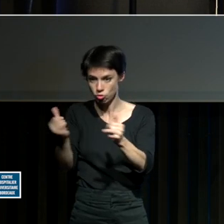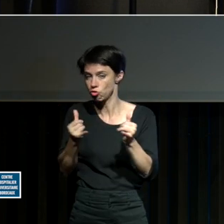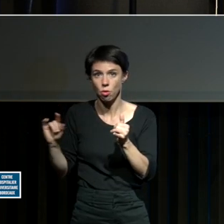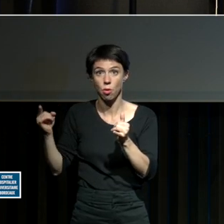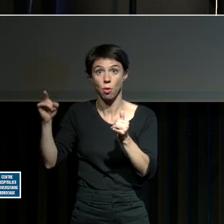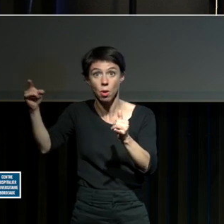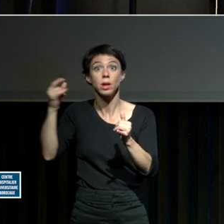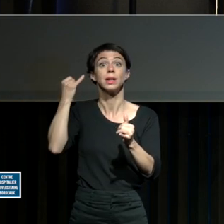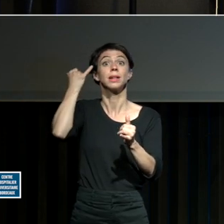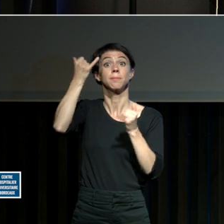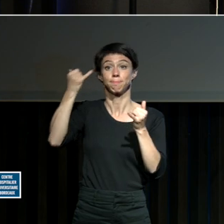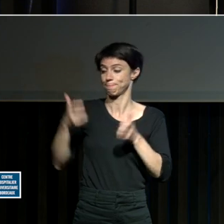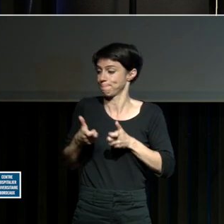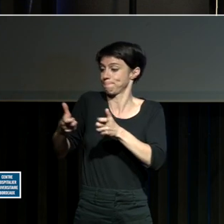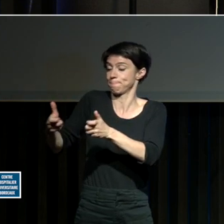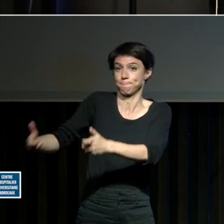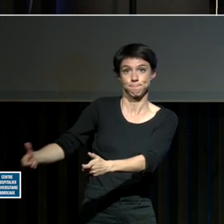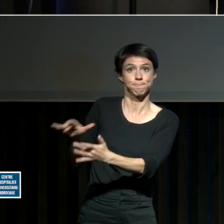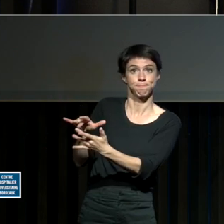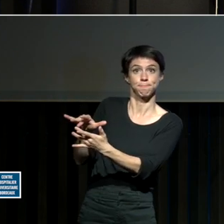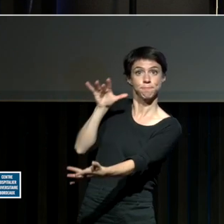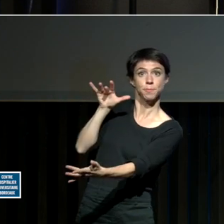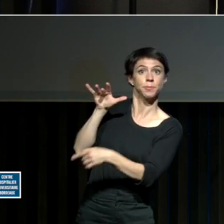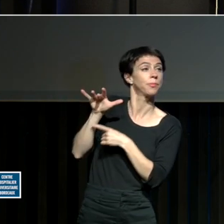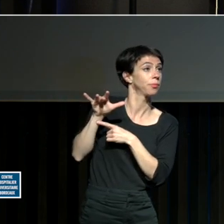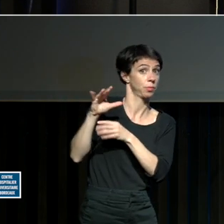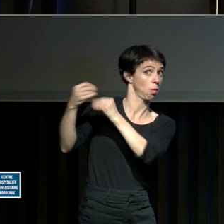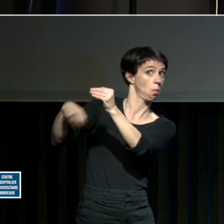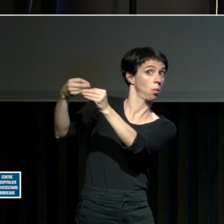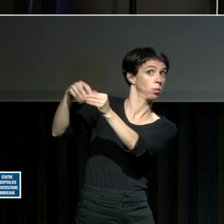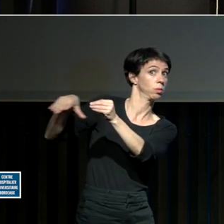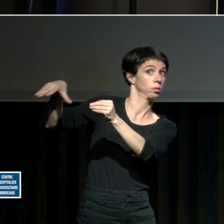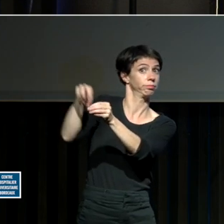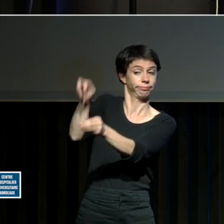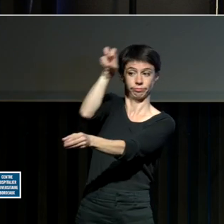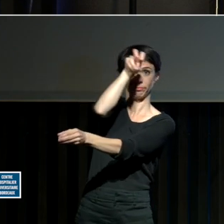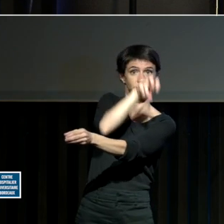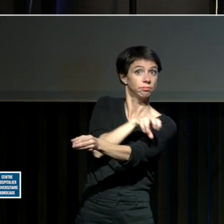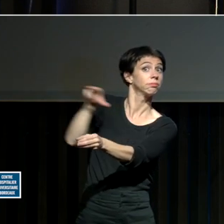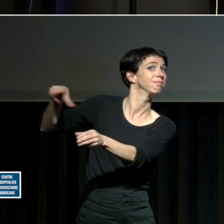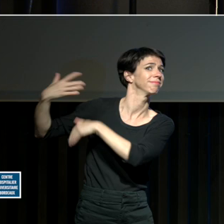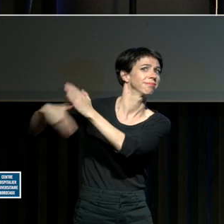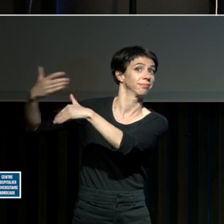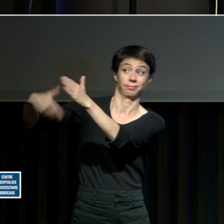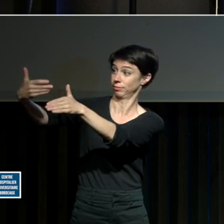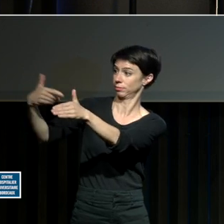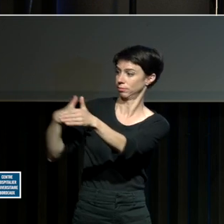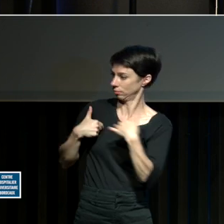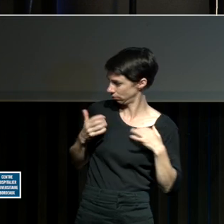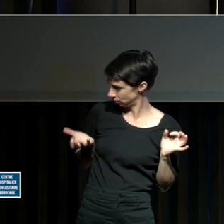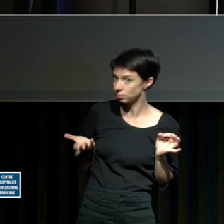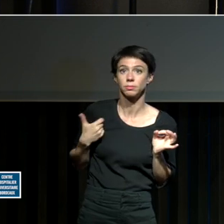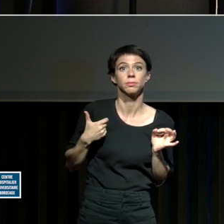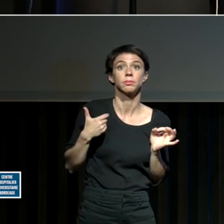que lorsqu'il n'est pas connecté, le monde du jeu virtuel va continuer à progresser sans lui.